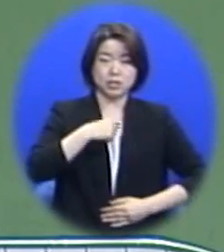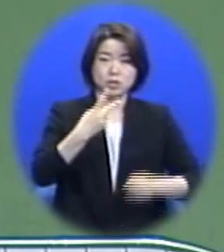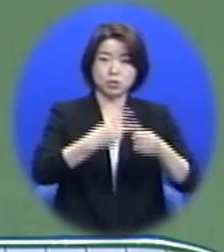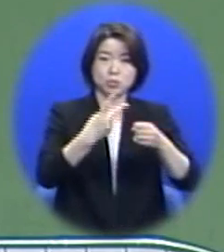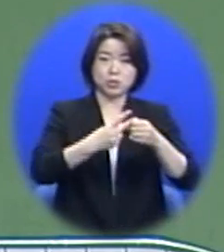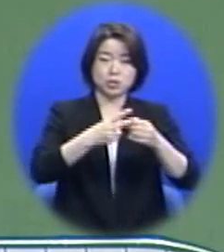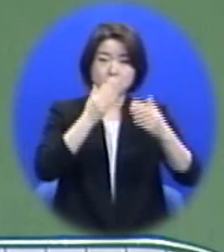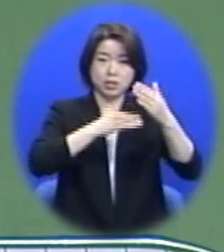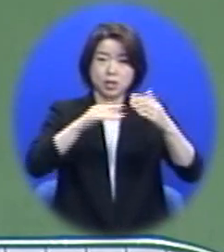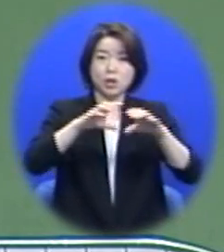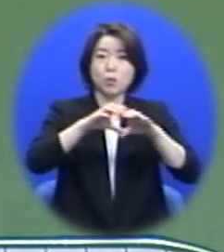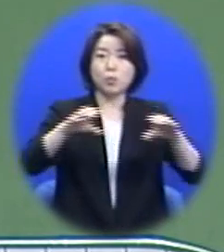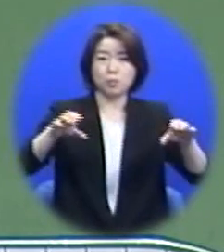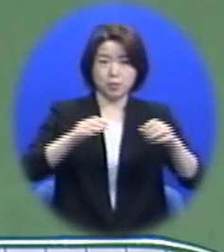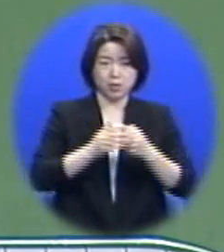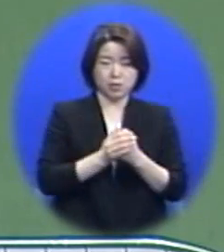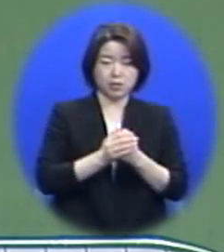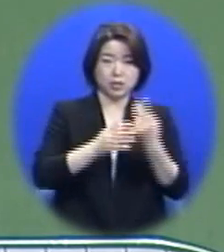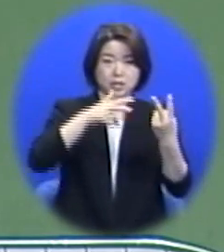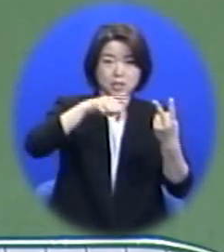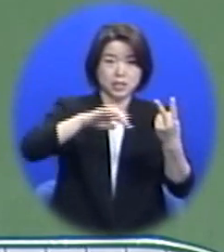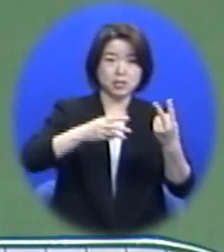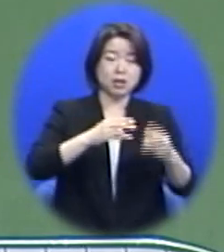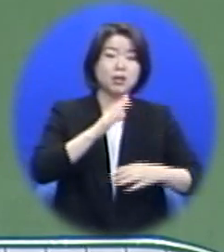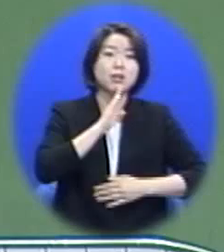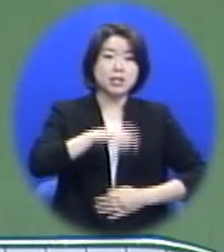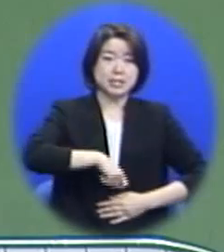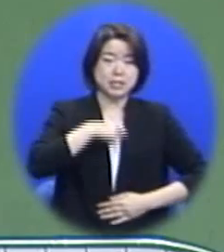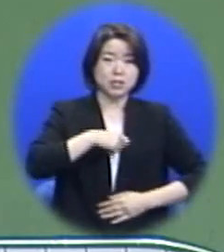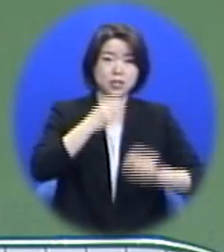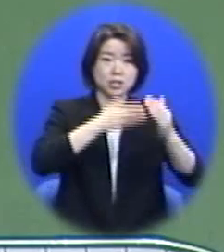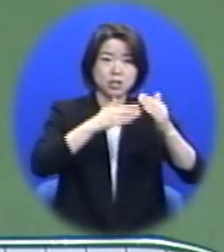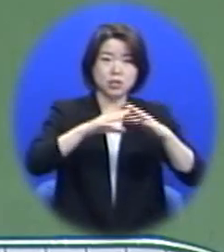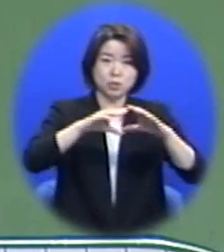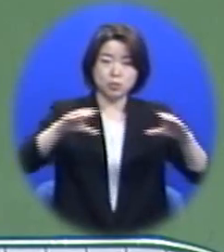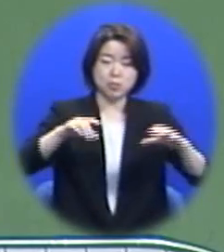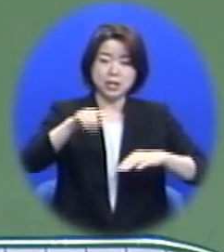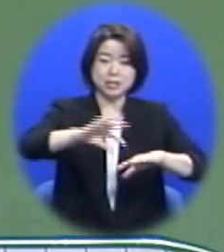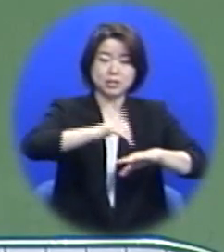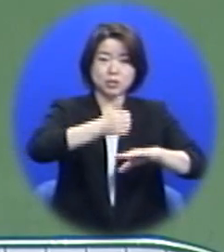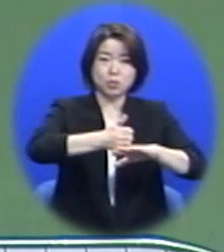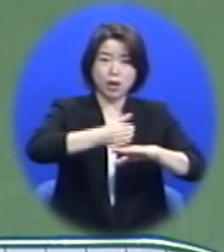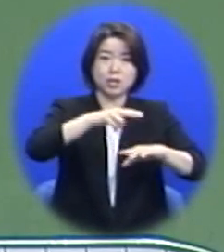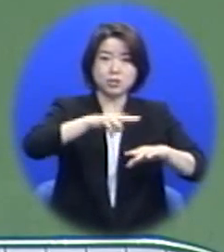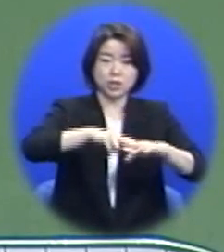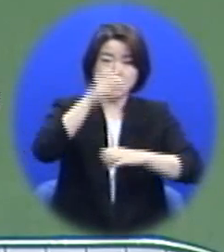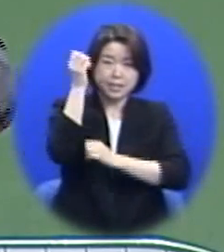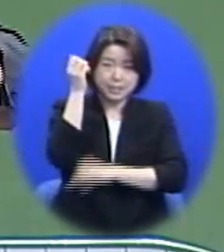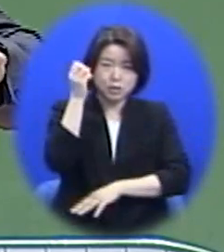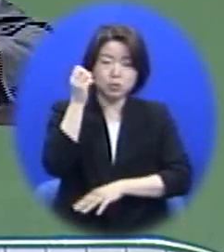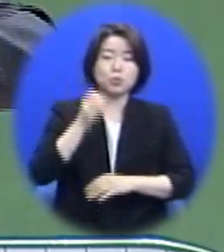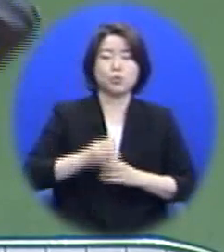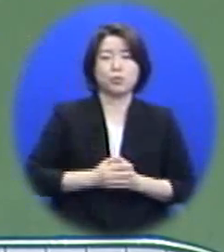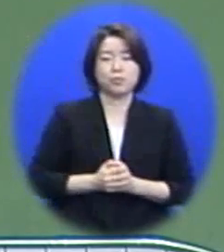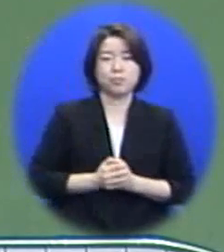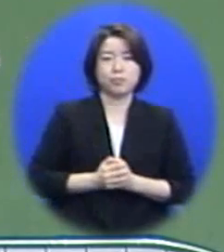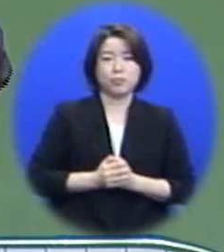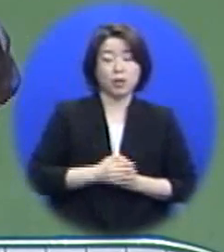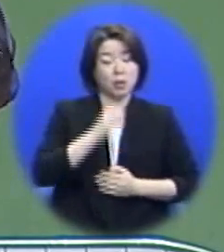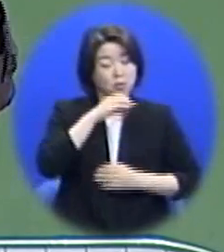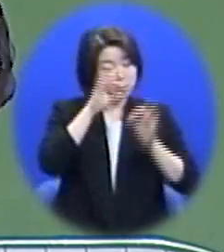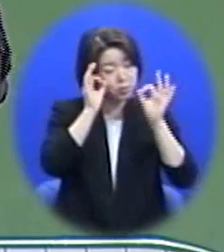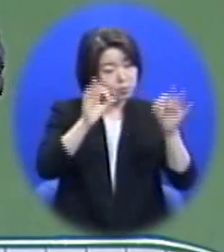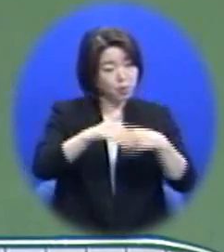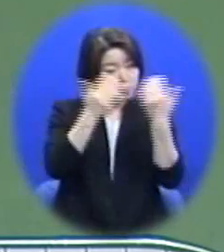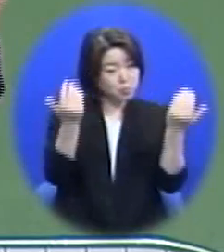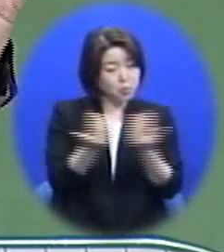말씀에 보면 정의와 공평이 그 왕자의 기초다 그랬습니다 얼핏 보면은요 모든 사람들이